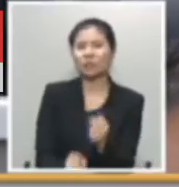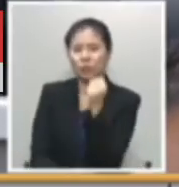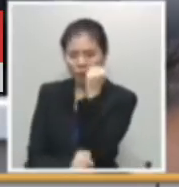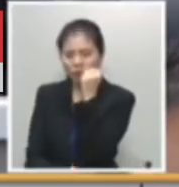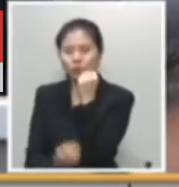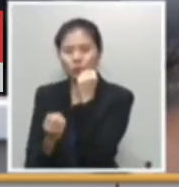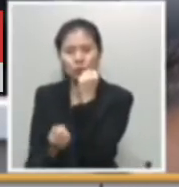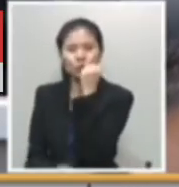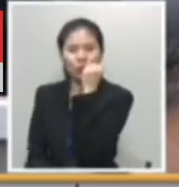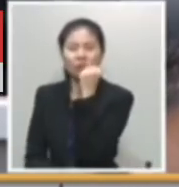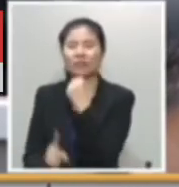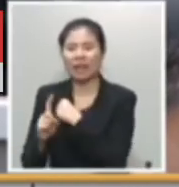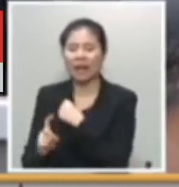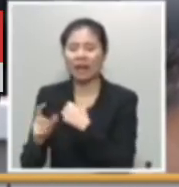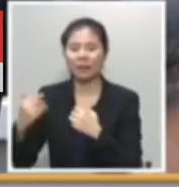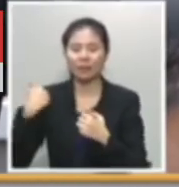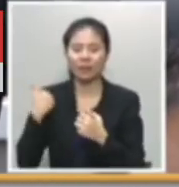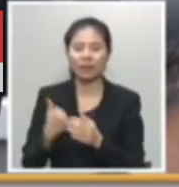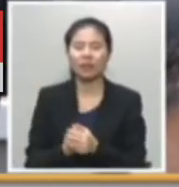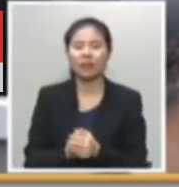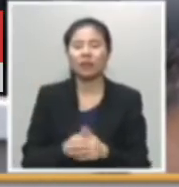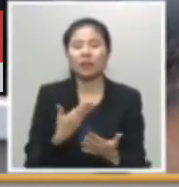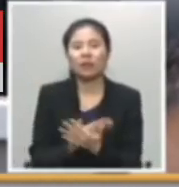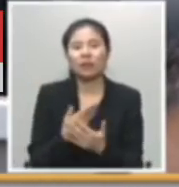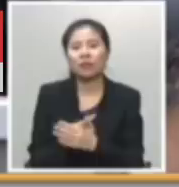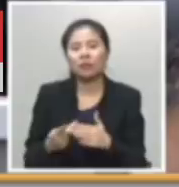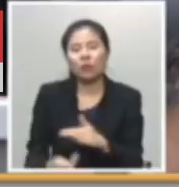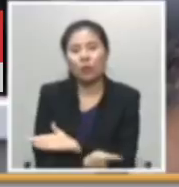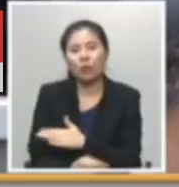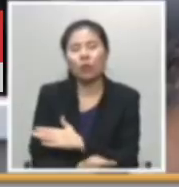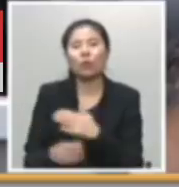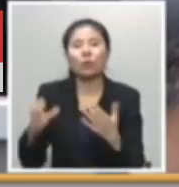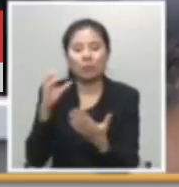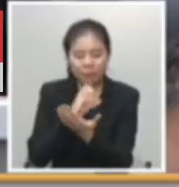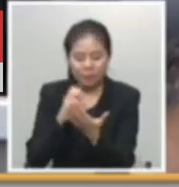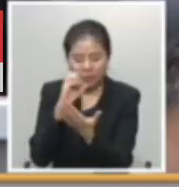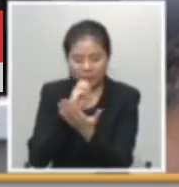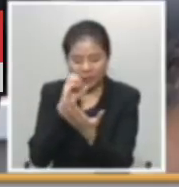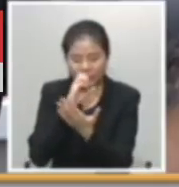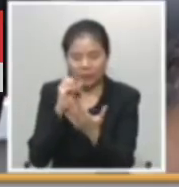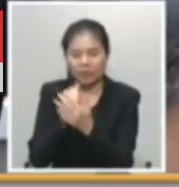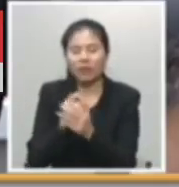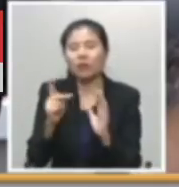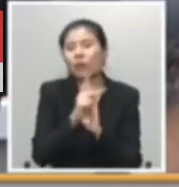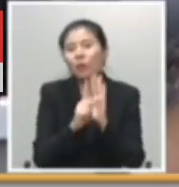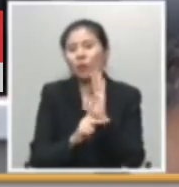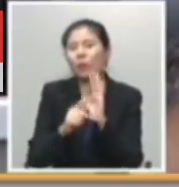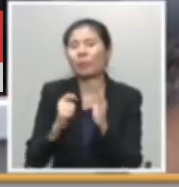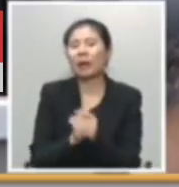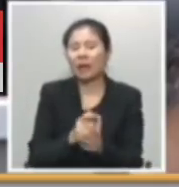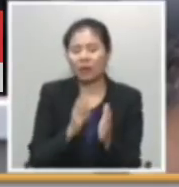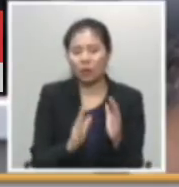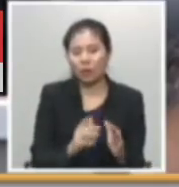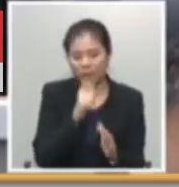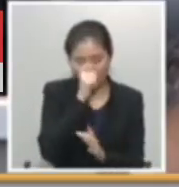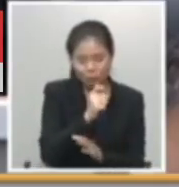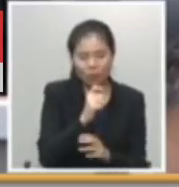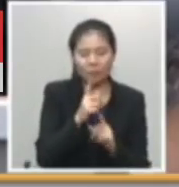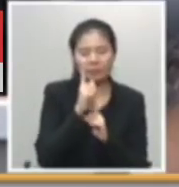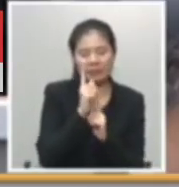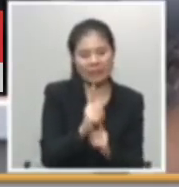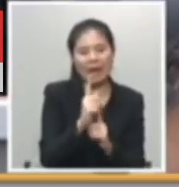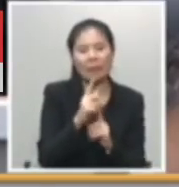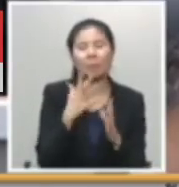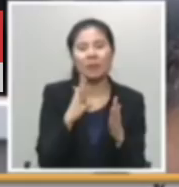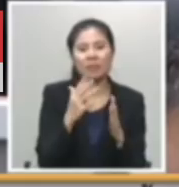คอร์รัปชันหนักสุดนะกูปล่อยยาเสพติดระบาดหนักสุดกฎหมายเสื่อมเนติบริกู